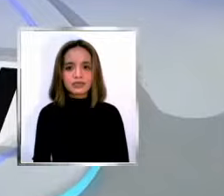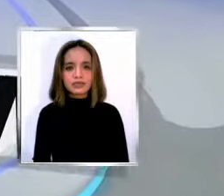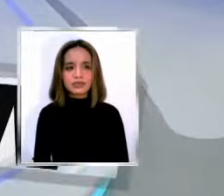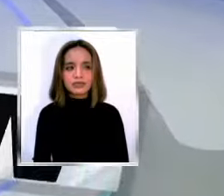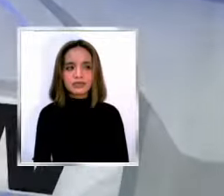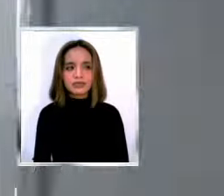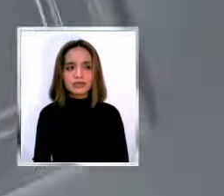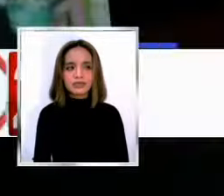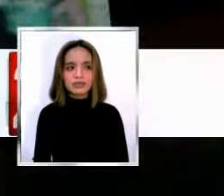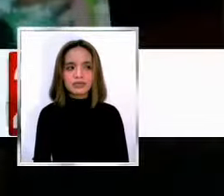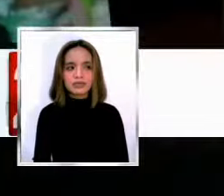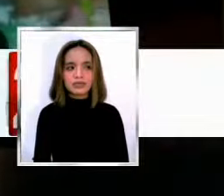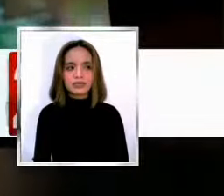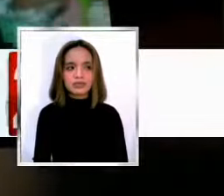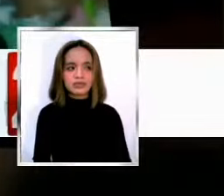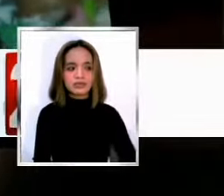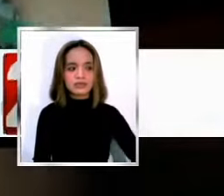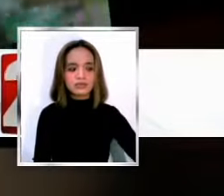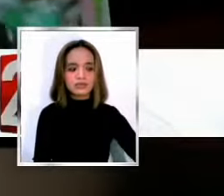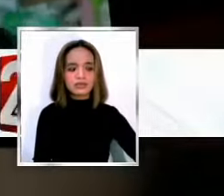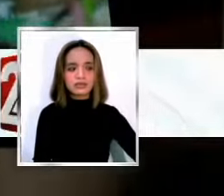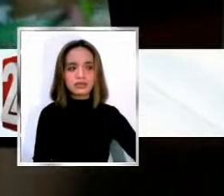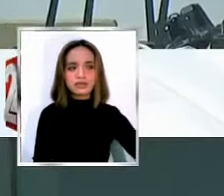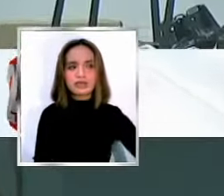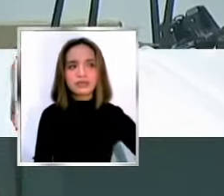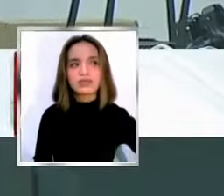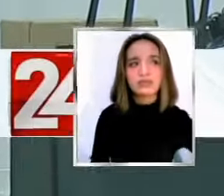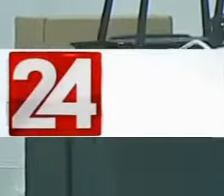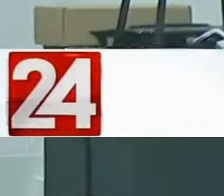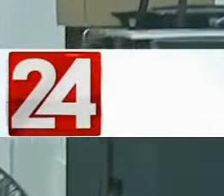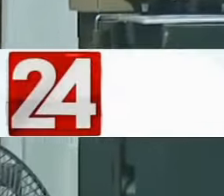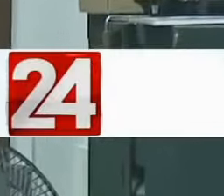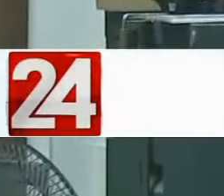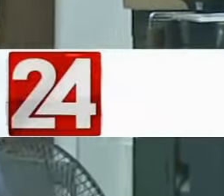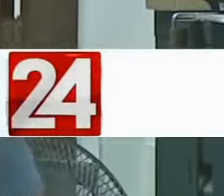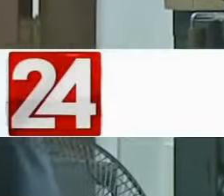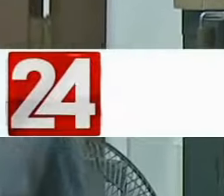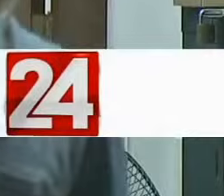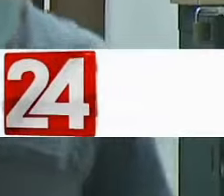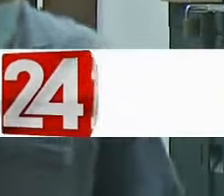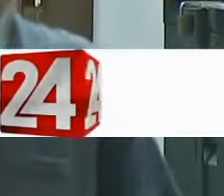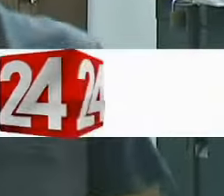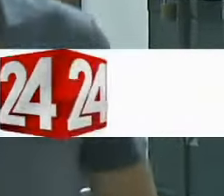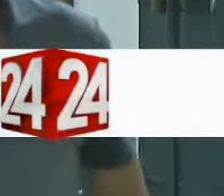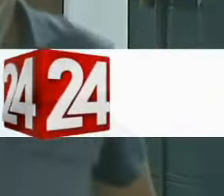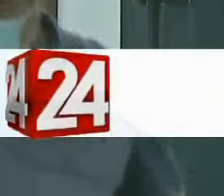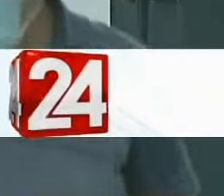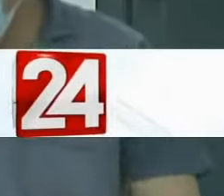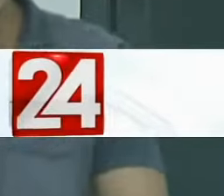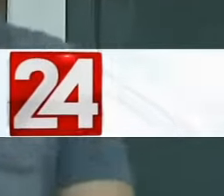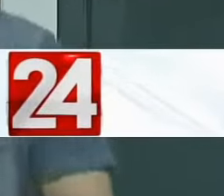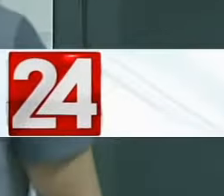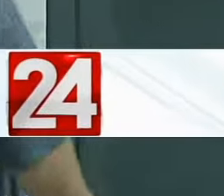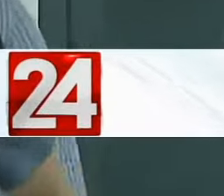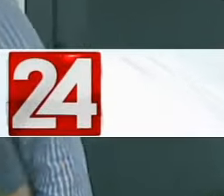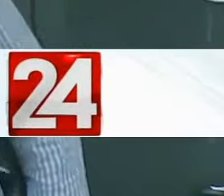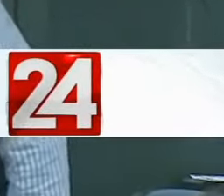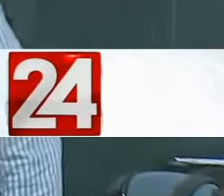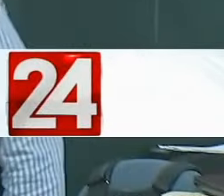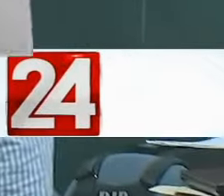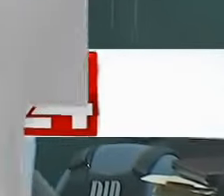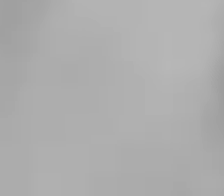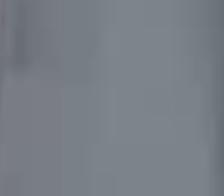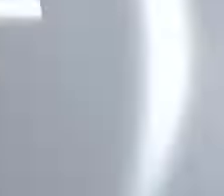Susunod, reaksyon ng ina ni Bri Honson sa pagbasura ng kote sa kaso ng illegal na droga ni Julian Ongpin.